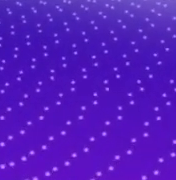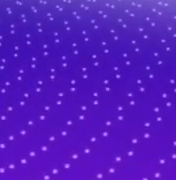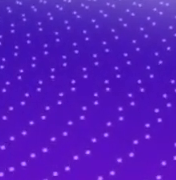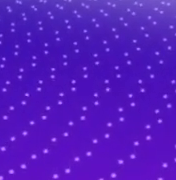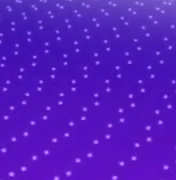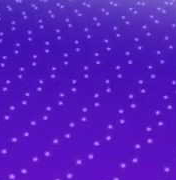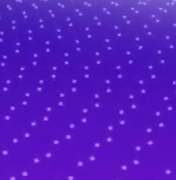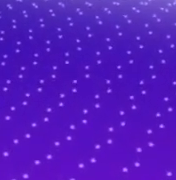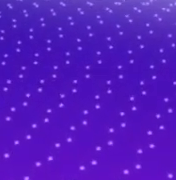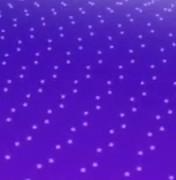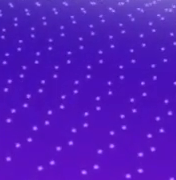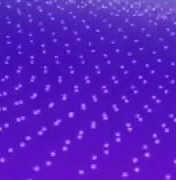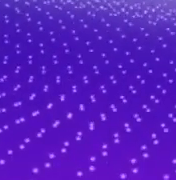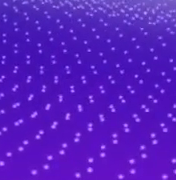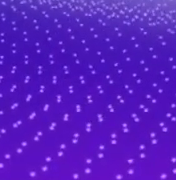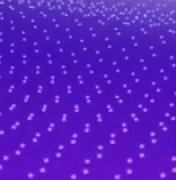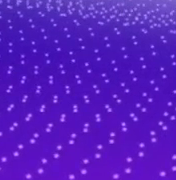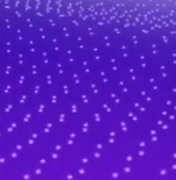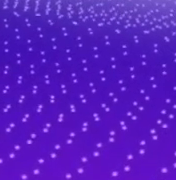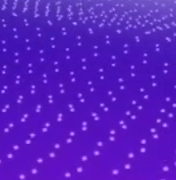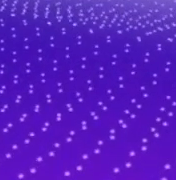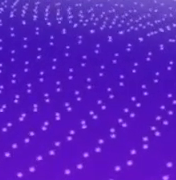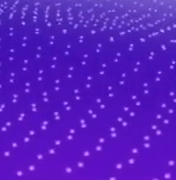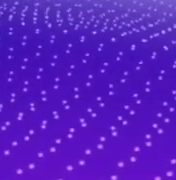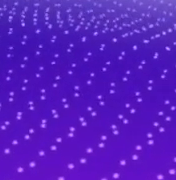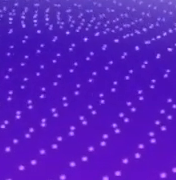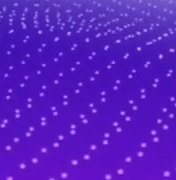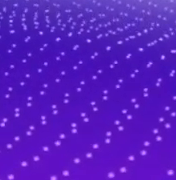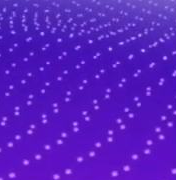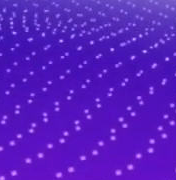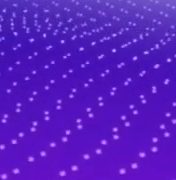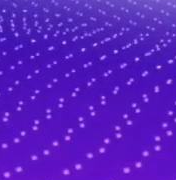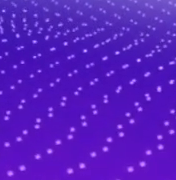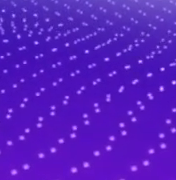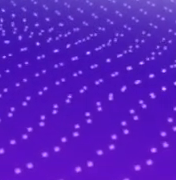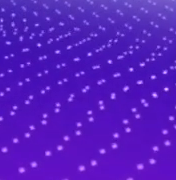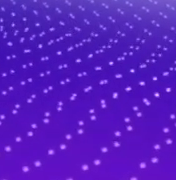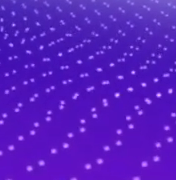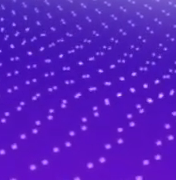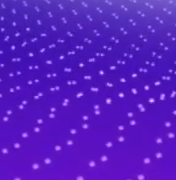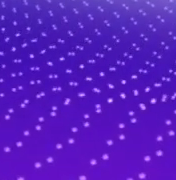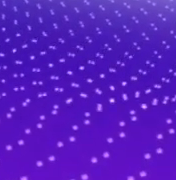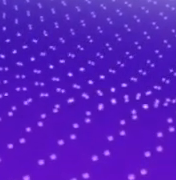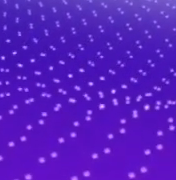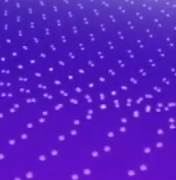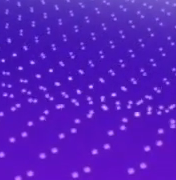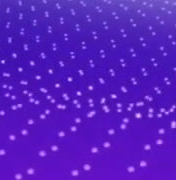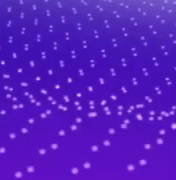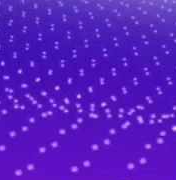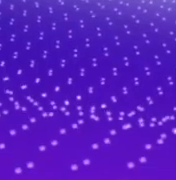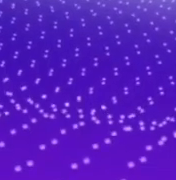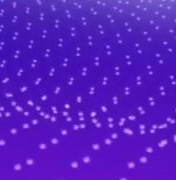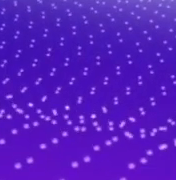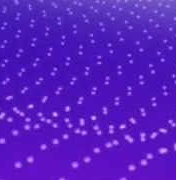ก็มีโทษปรับไม่เกิน 20,000 บาทค่ะและที่สำคัญนะคะเมื่อเว็บไซต์ราชกิจจานุเบกษาได้เผยแพร่ประกาศกระทรวงสาธารณ